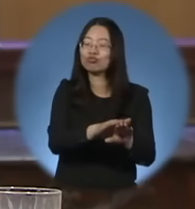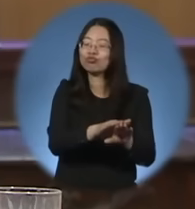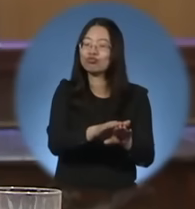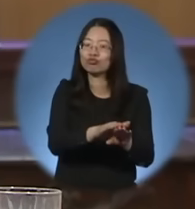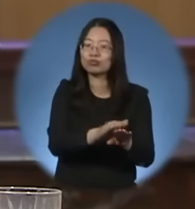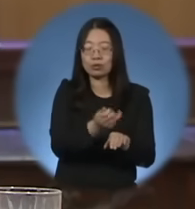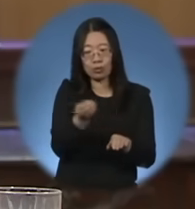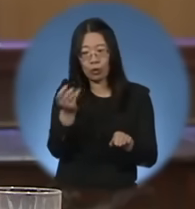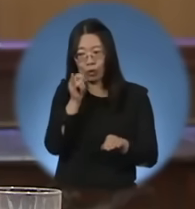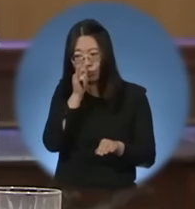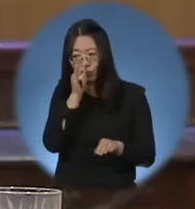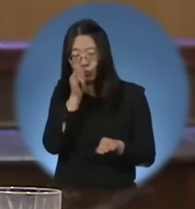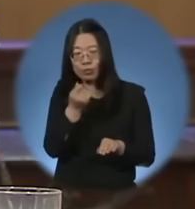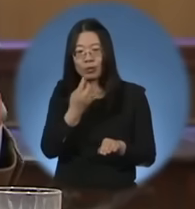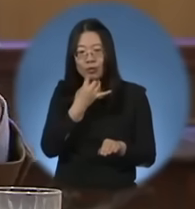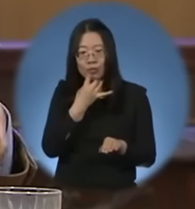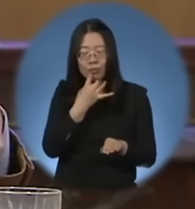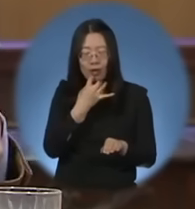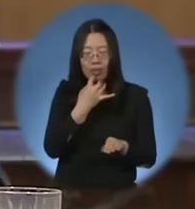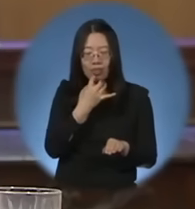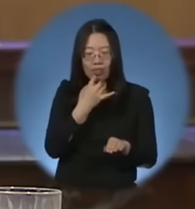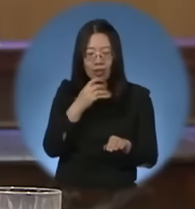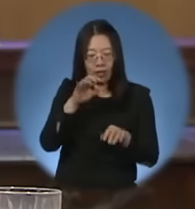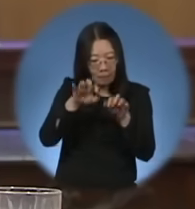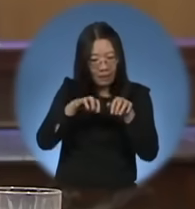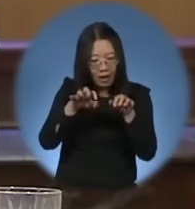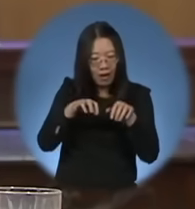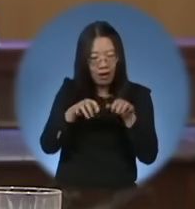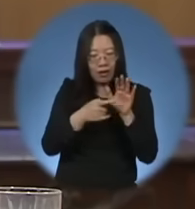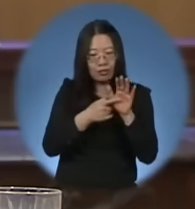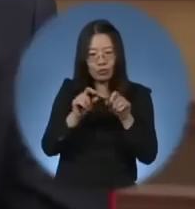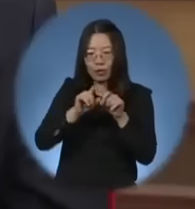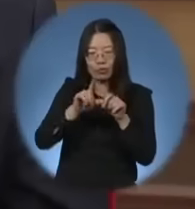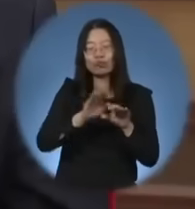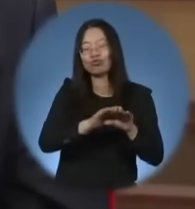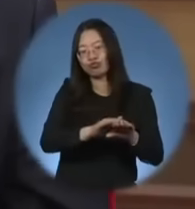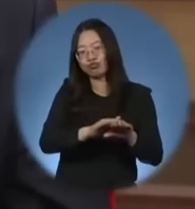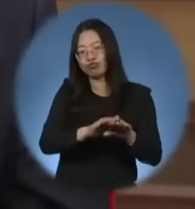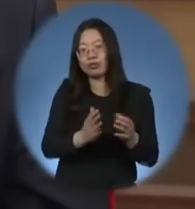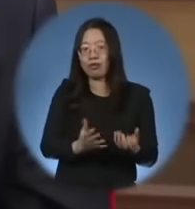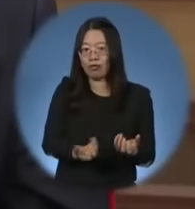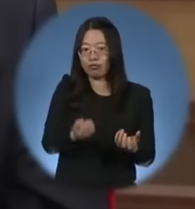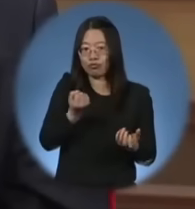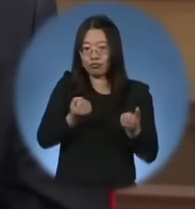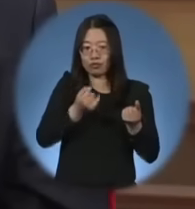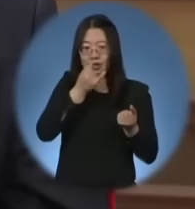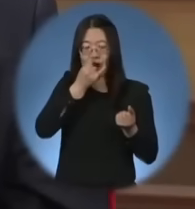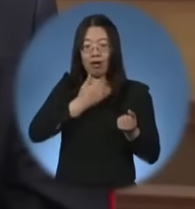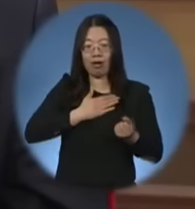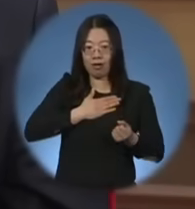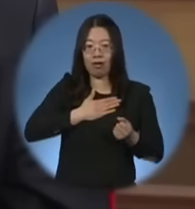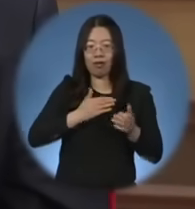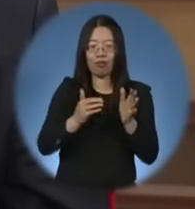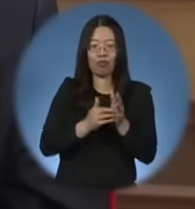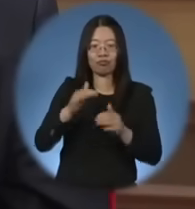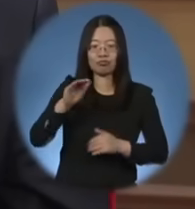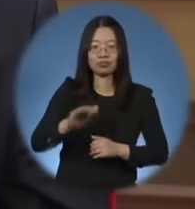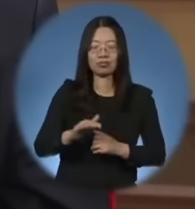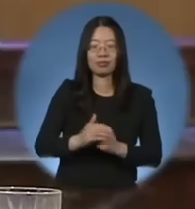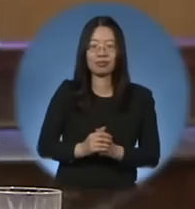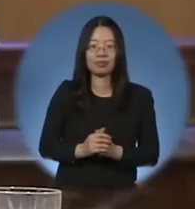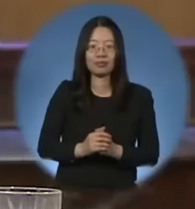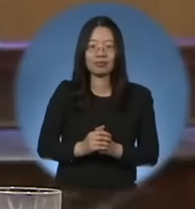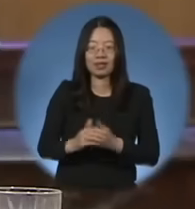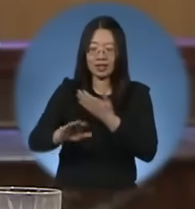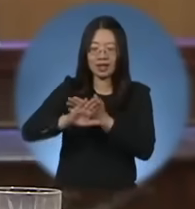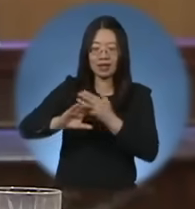됐다 어 몇 개 있죠 예 그니까 몇 개만 손 됐고 그냥 그대로 우 그대로 우리 갖고 있다 이런 건 알고는 있는데